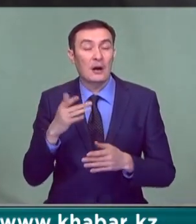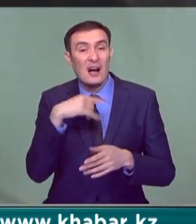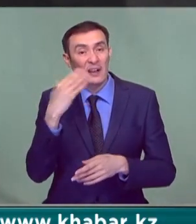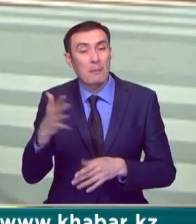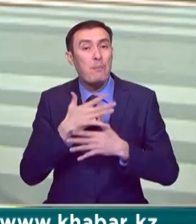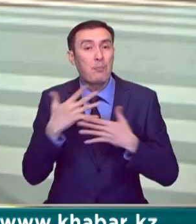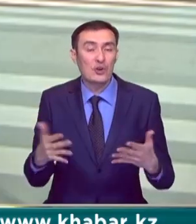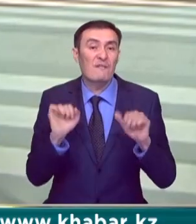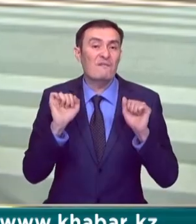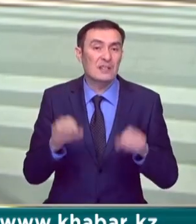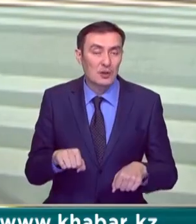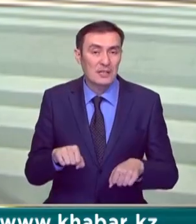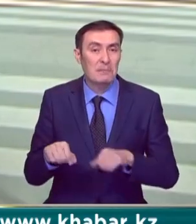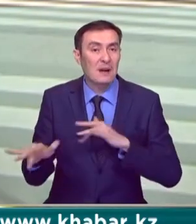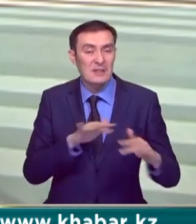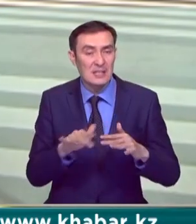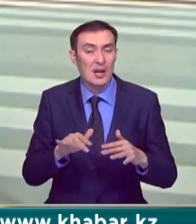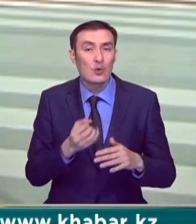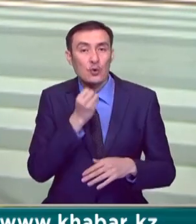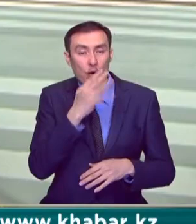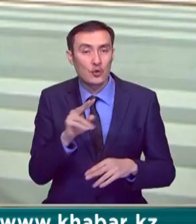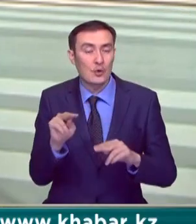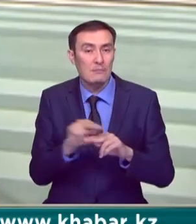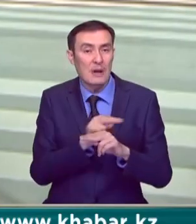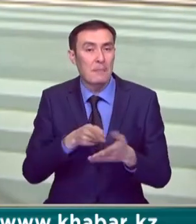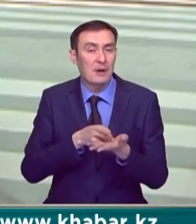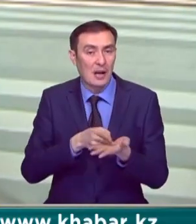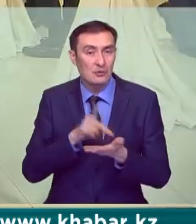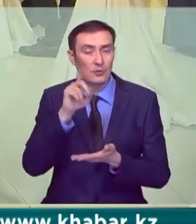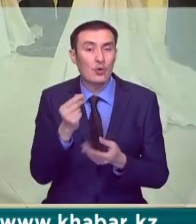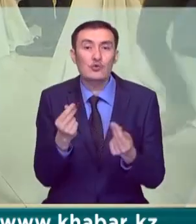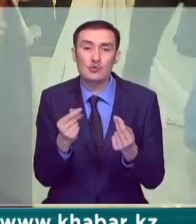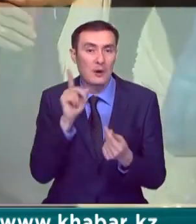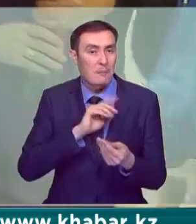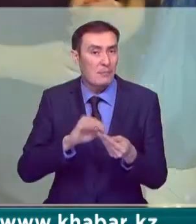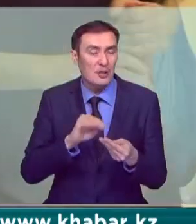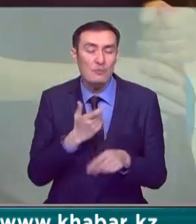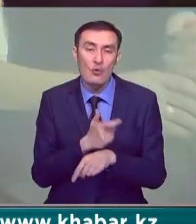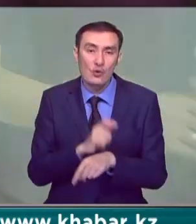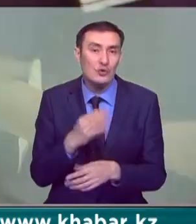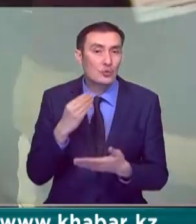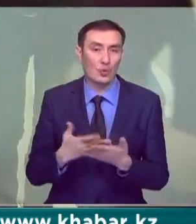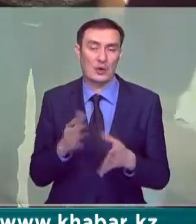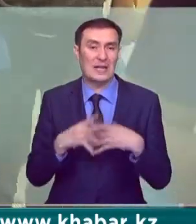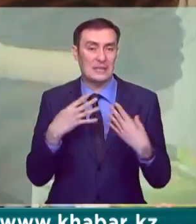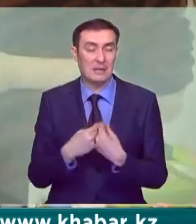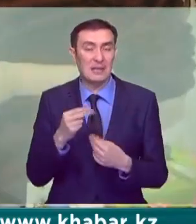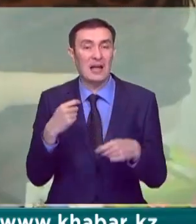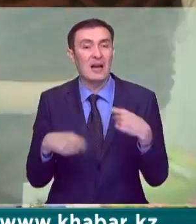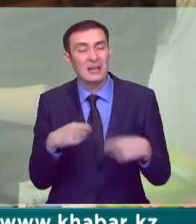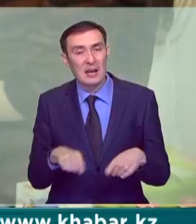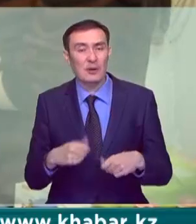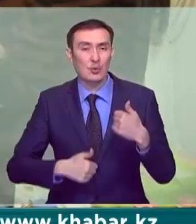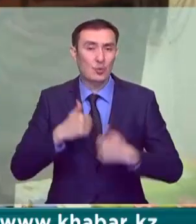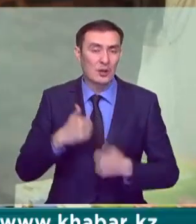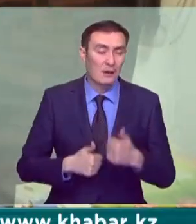там больше шансов провести успешную операцию на позвоночнике только вот сумма по-прежнему слишком большая для семьи и на ярмарках в